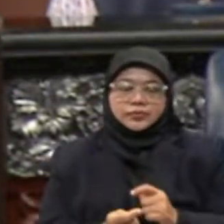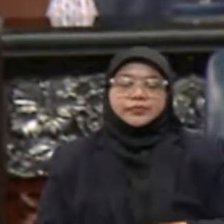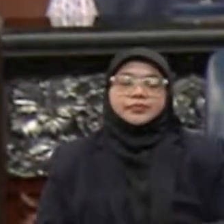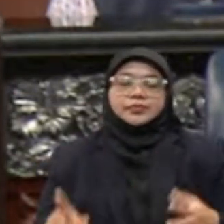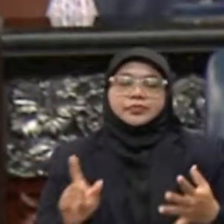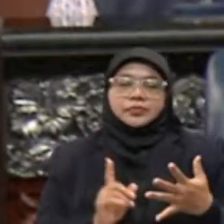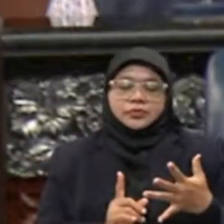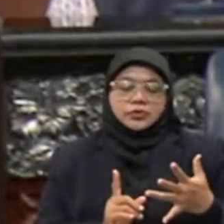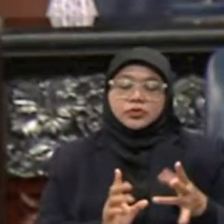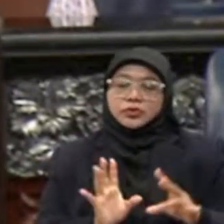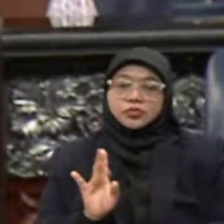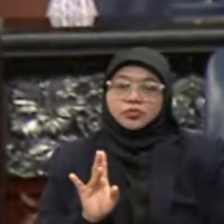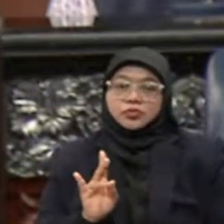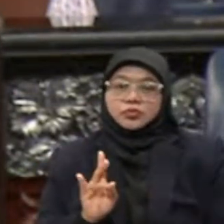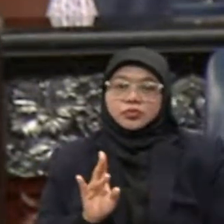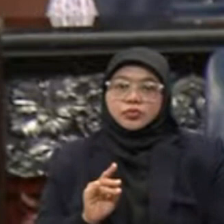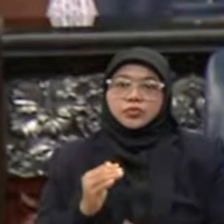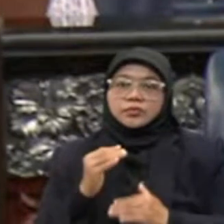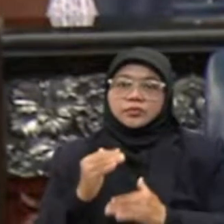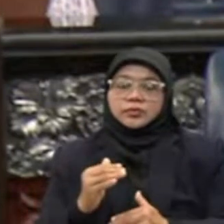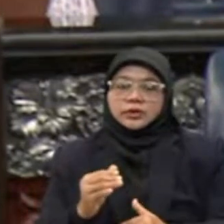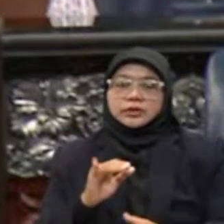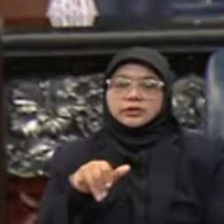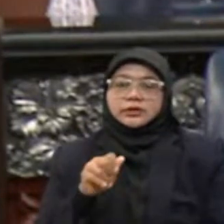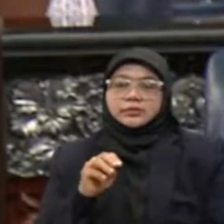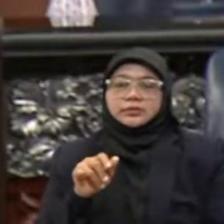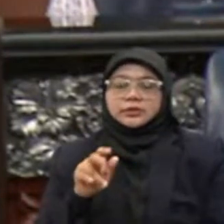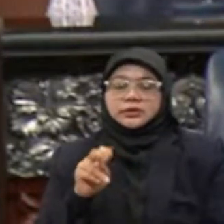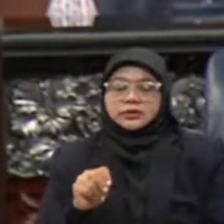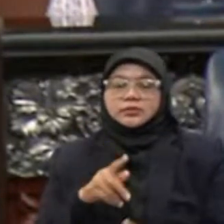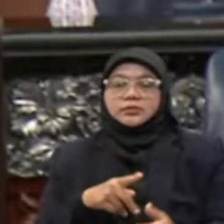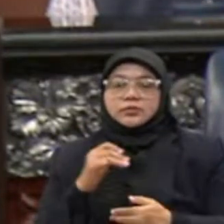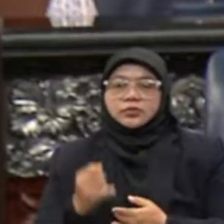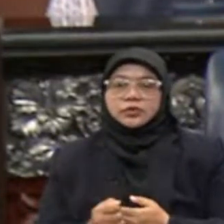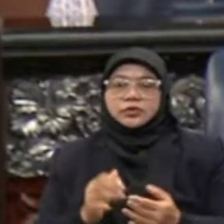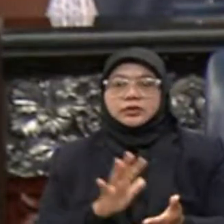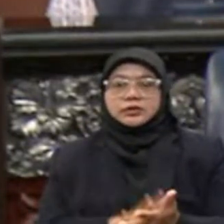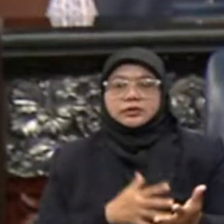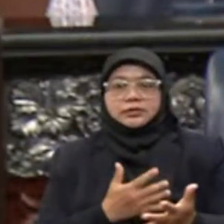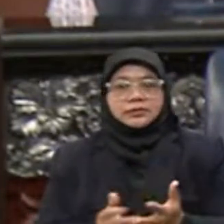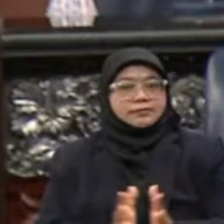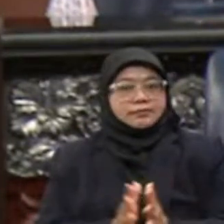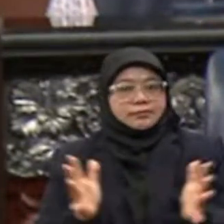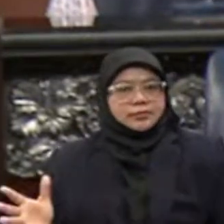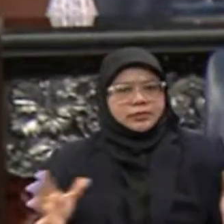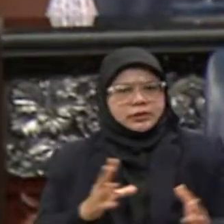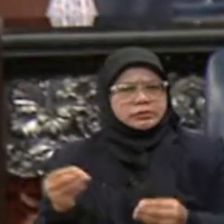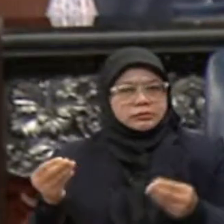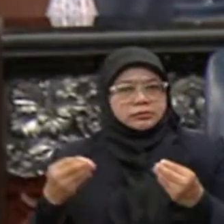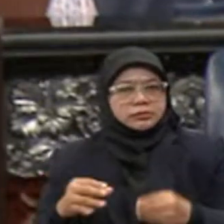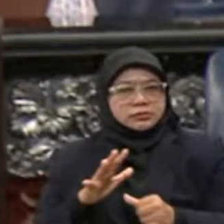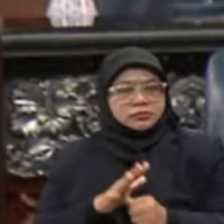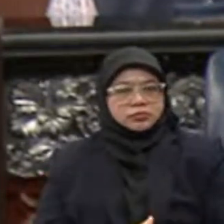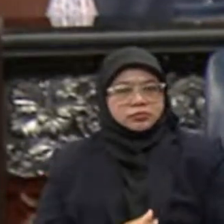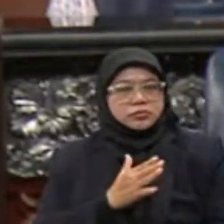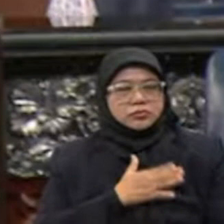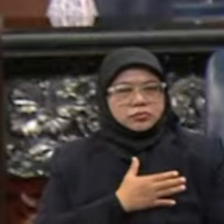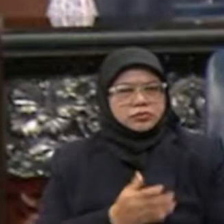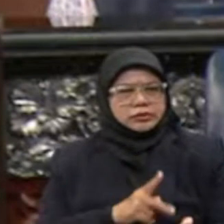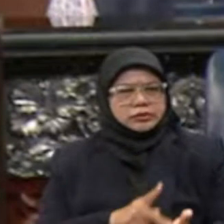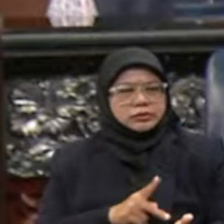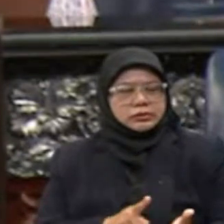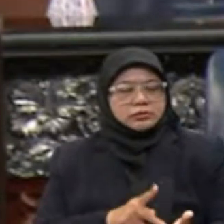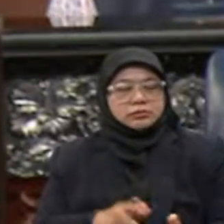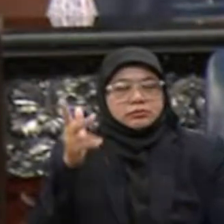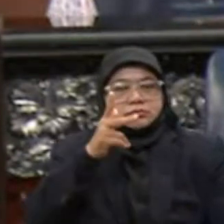menghangatkan pemberian jaminan dan proyek-projek bus skala besar yang pada akhirnya membebankan komitmen keuangan kerajaan